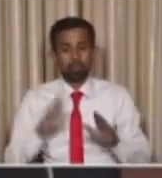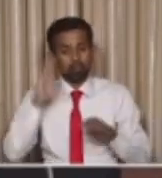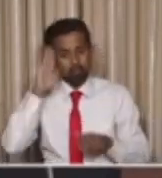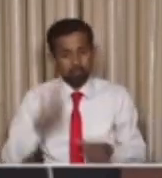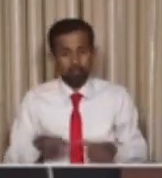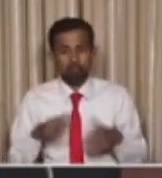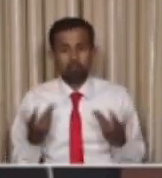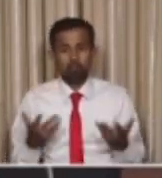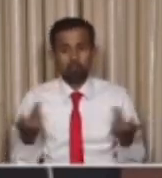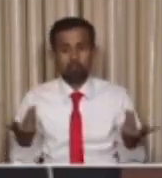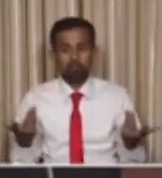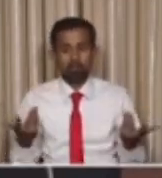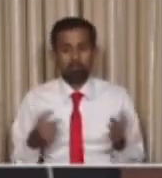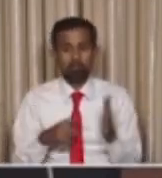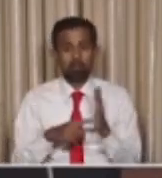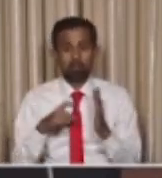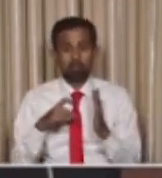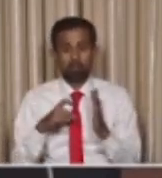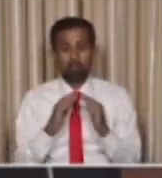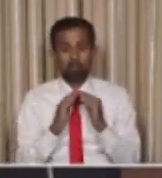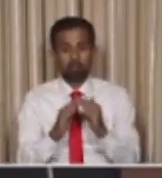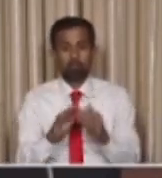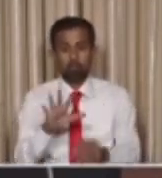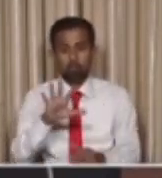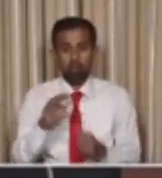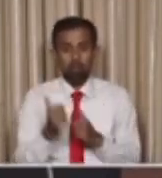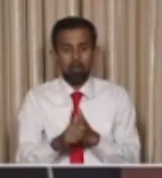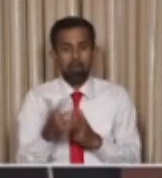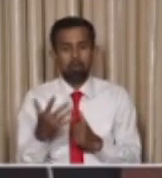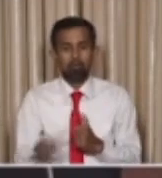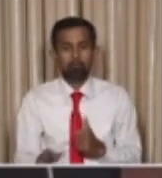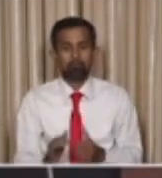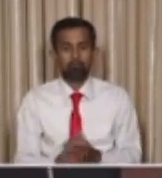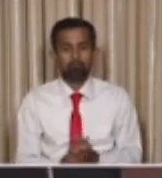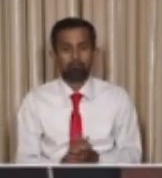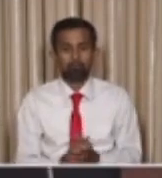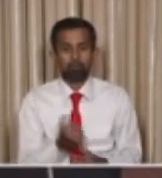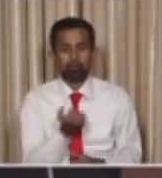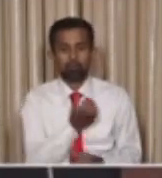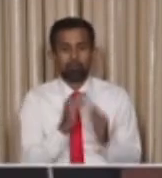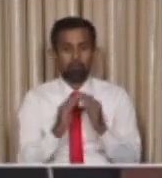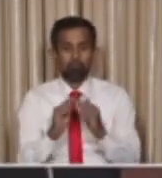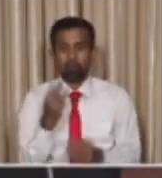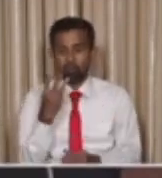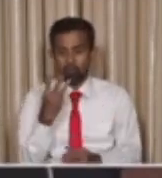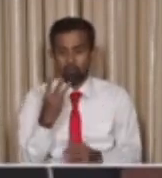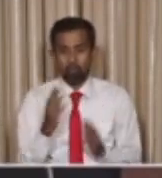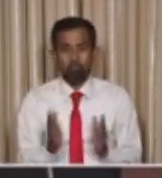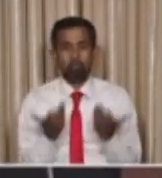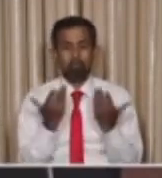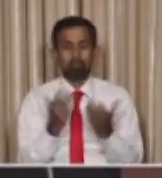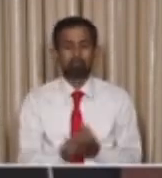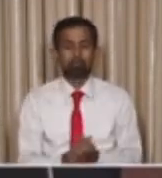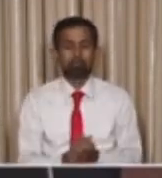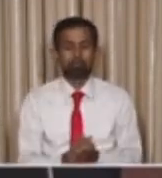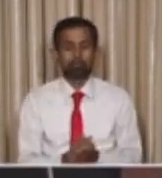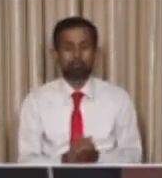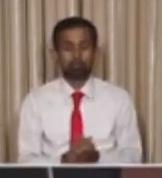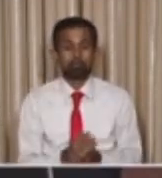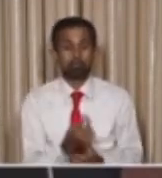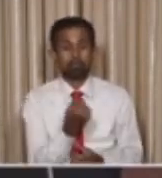කියලා. අපි තාක්ෂණික පීඨ 5ක් ආරම්භ කෙරුවා. වෛද්‍ය පීඨ 3ක් ආරම්භ කෙරුවා.